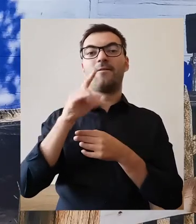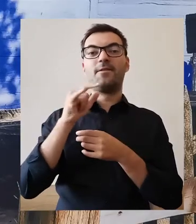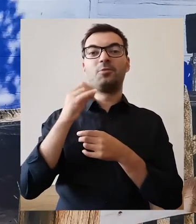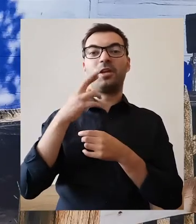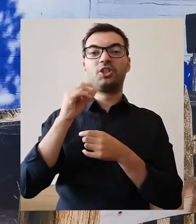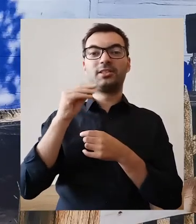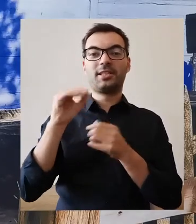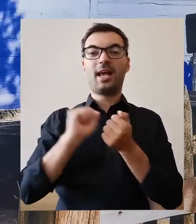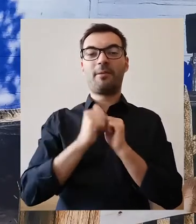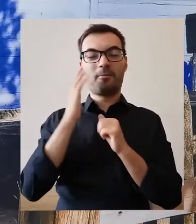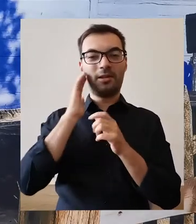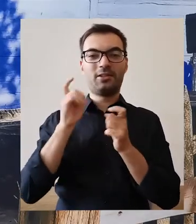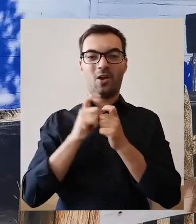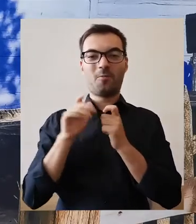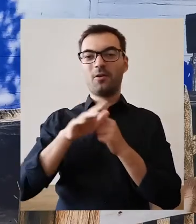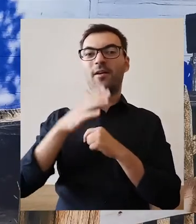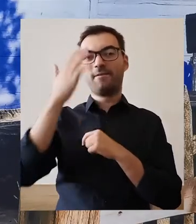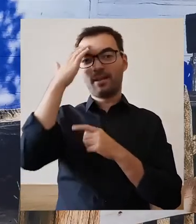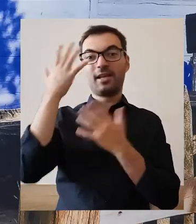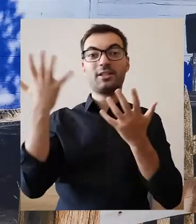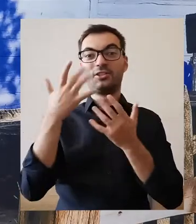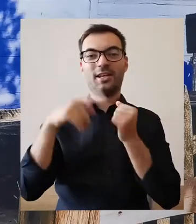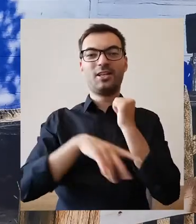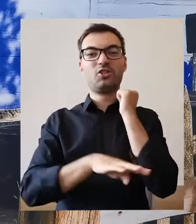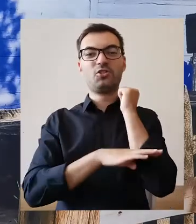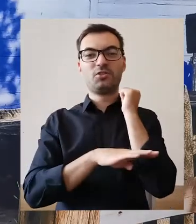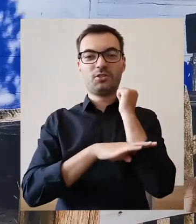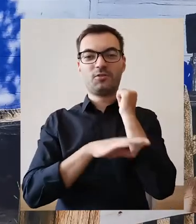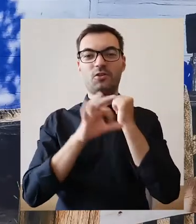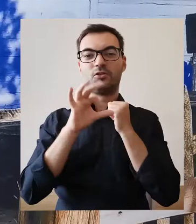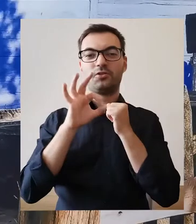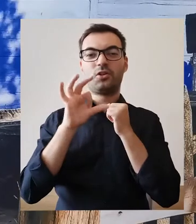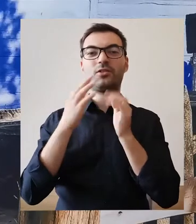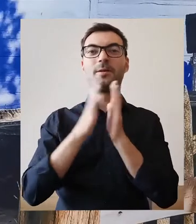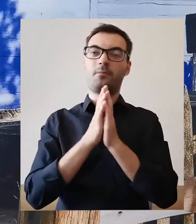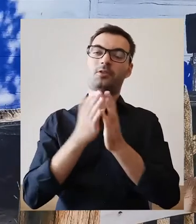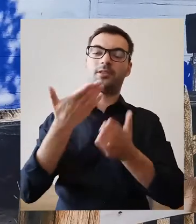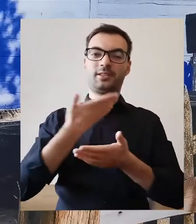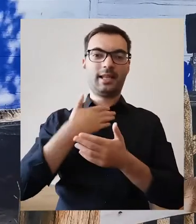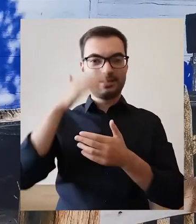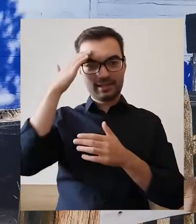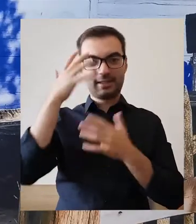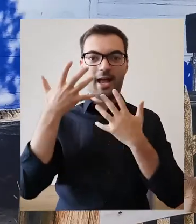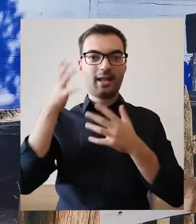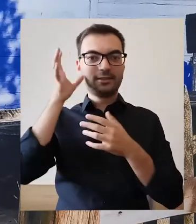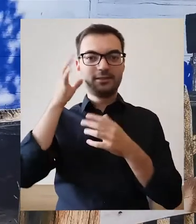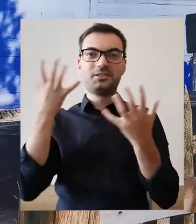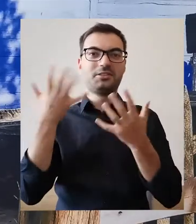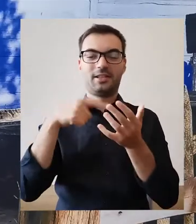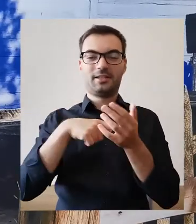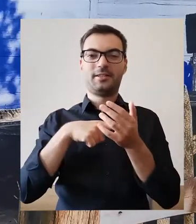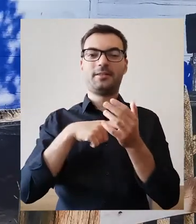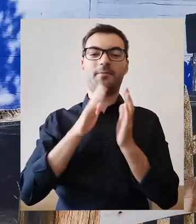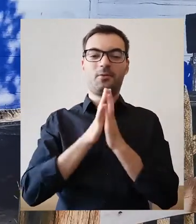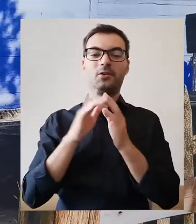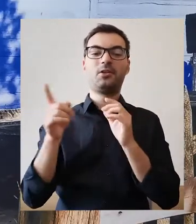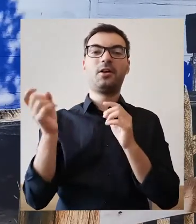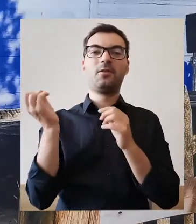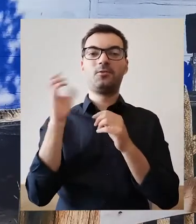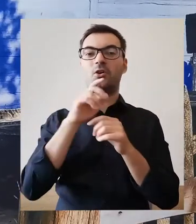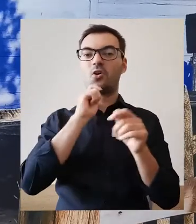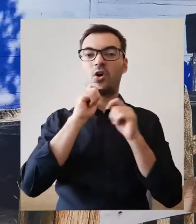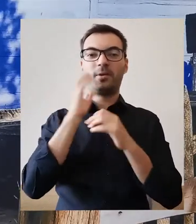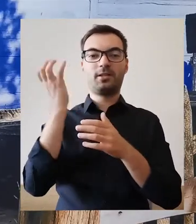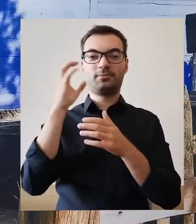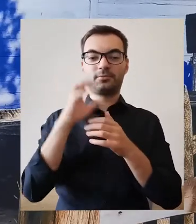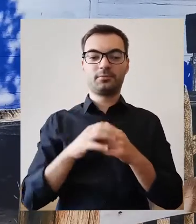mieszkają państwo w tej okolicy i wiedzą gdzie można też znaleźć to ja będę bardzo wdzięczna za informacje na ten temat proszę wrócić w